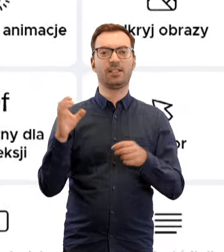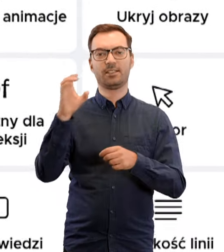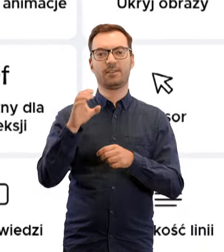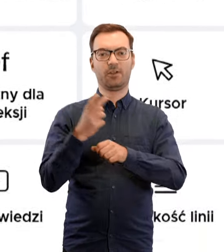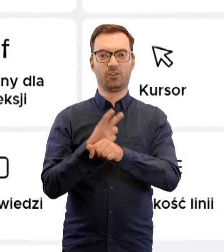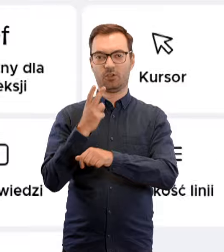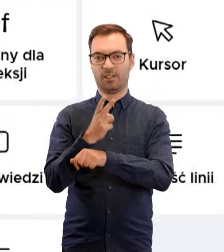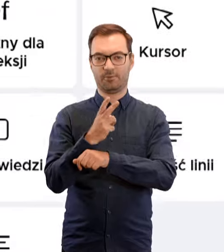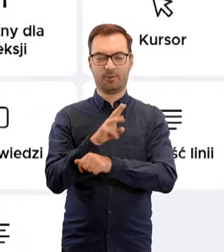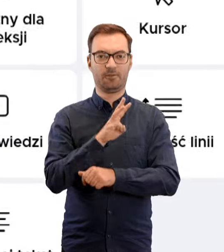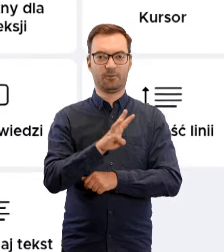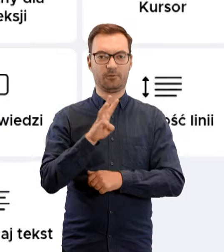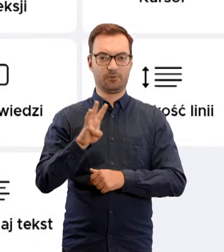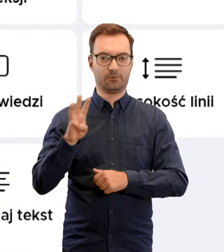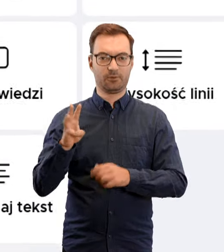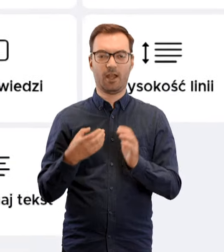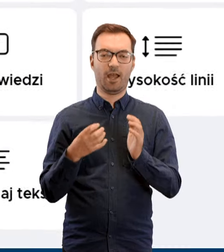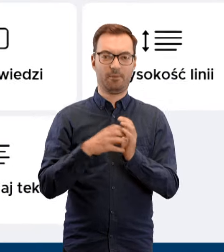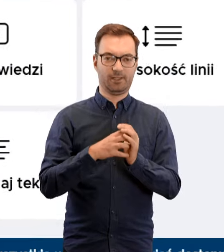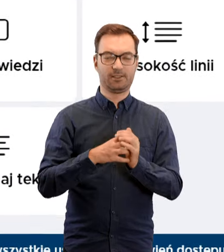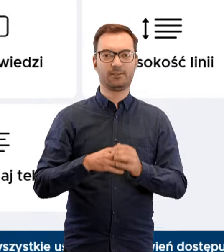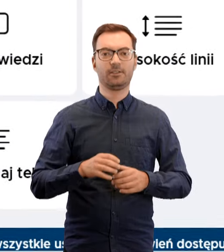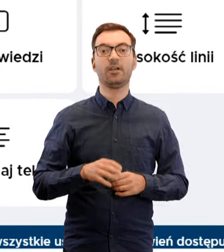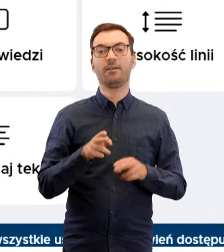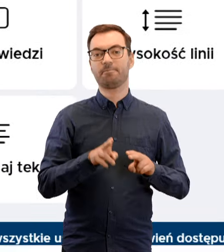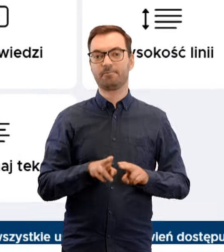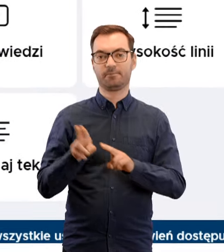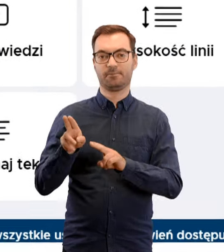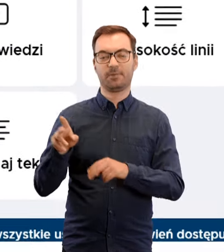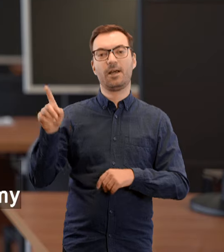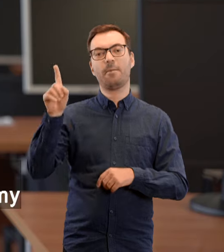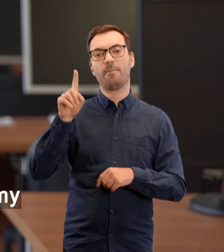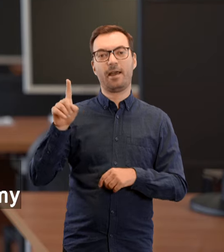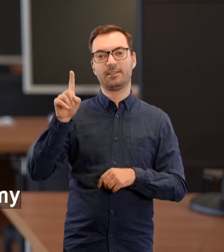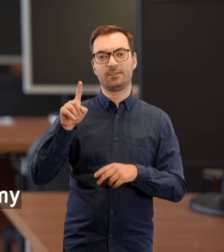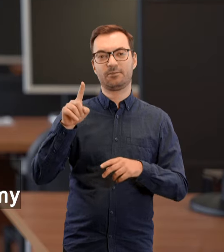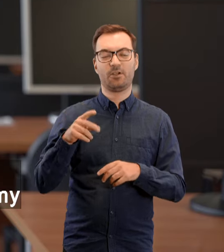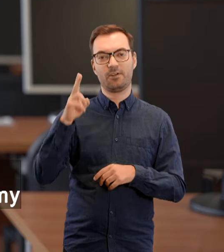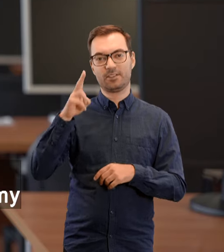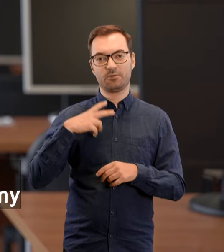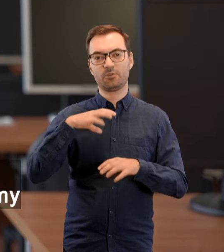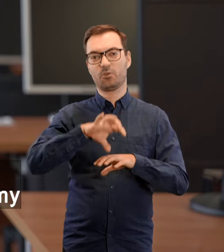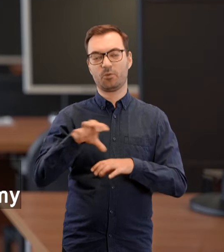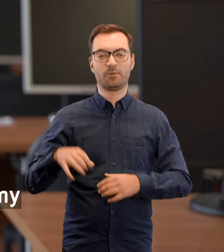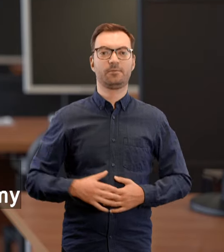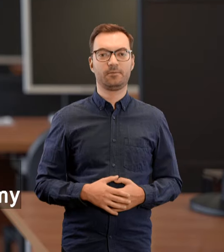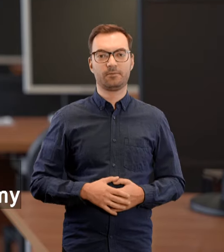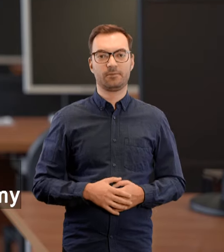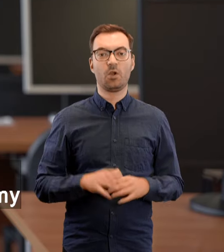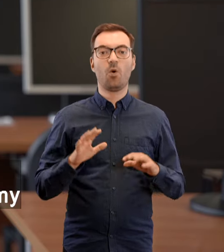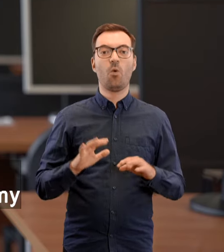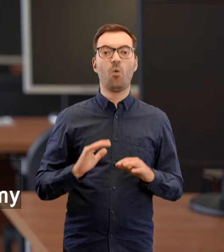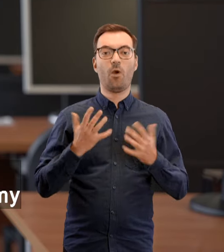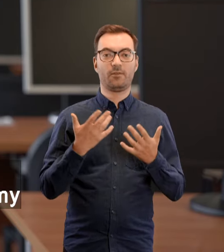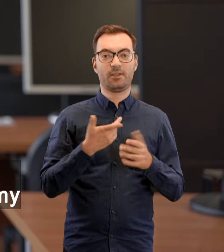cyfrowej stron internetowych i aplikacji mobilnych podmiotów publicznych. W ramach ułatwień dla osób z niepełnosprawnościami,